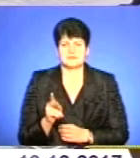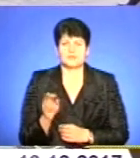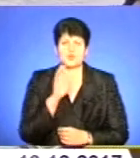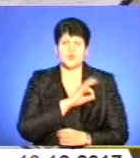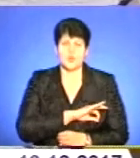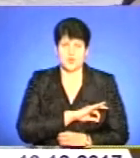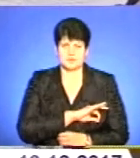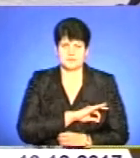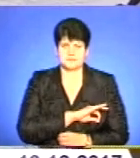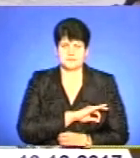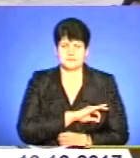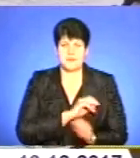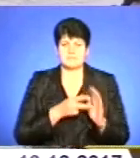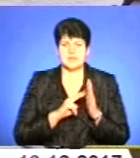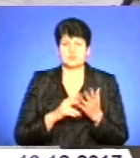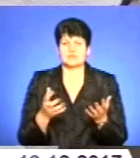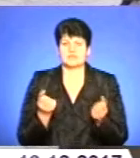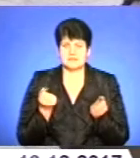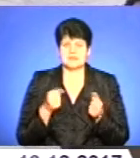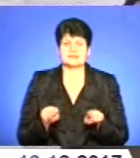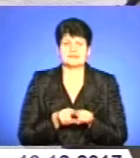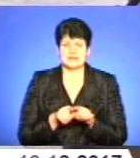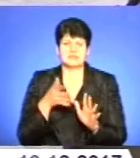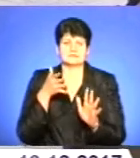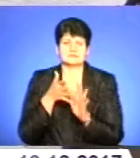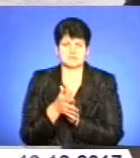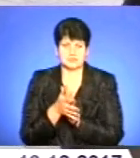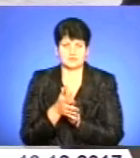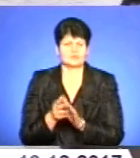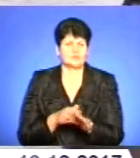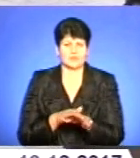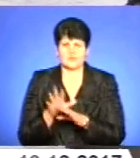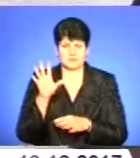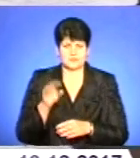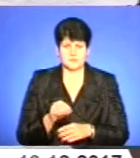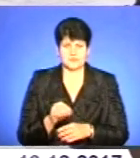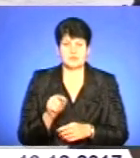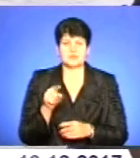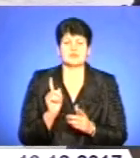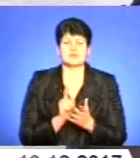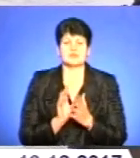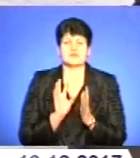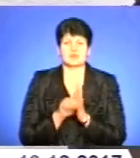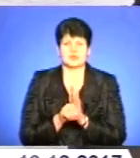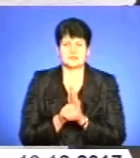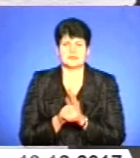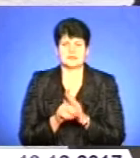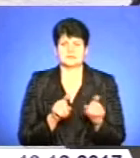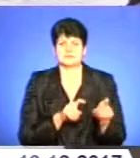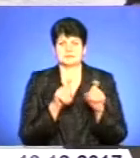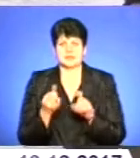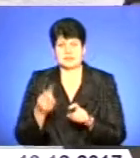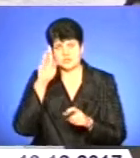доходи, які ми плануємо одержати, так і видатковою повністю частиною. Крім того, туди мають включатися і трансферти з державного